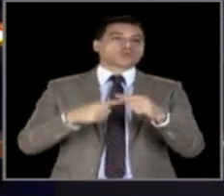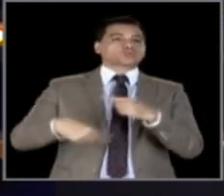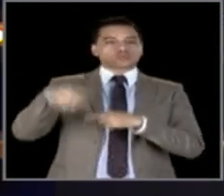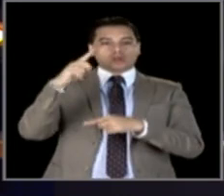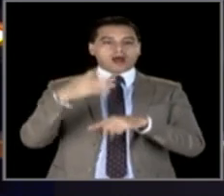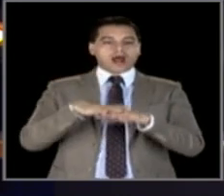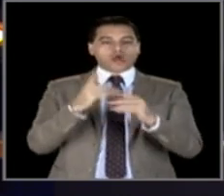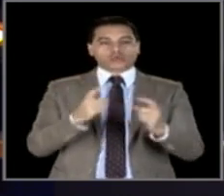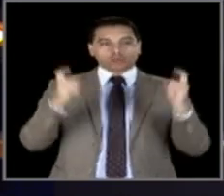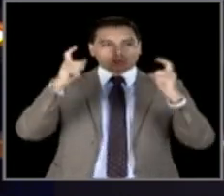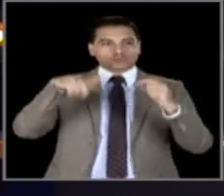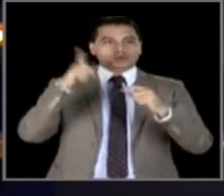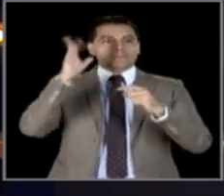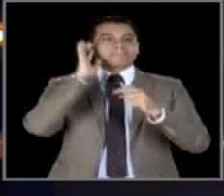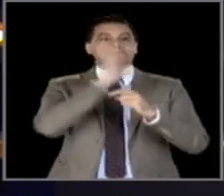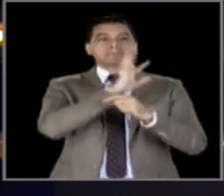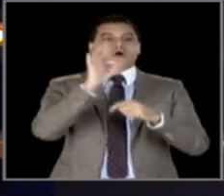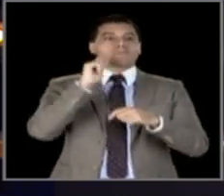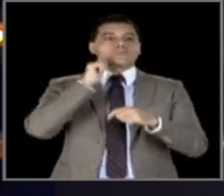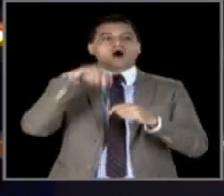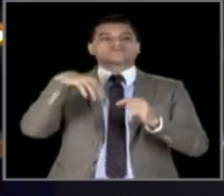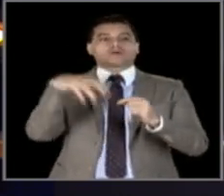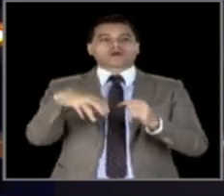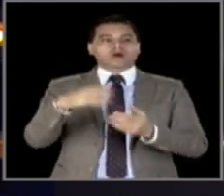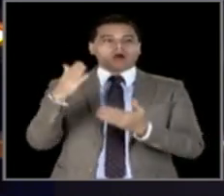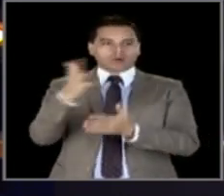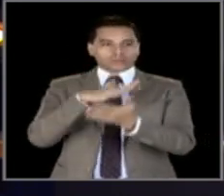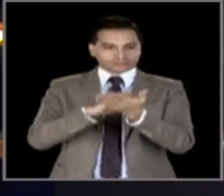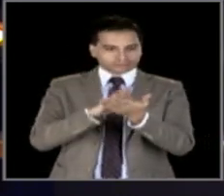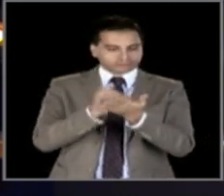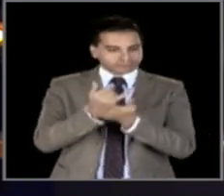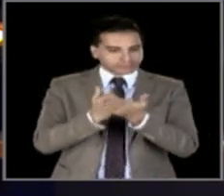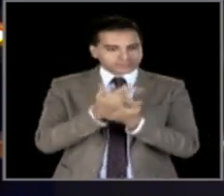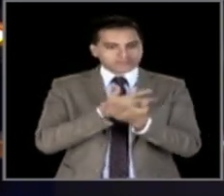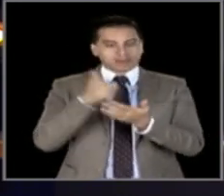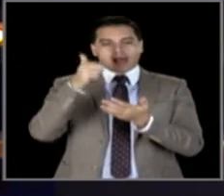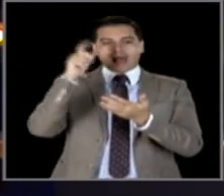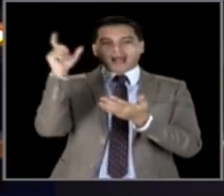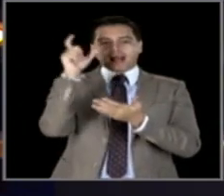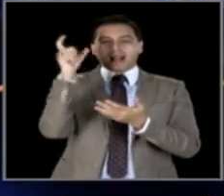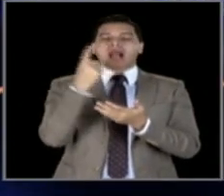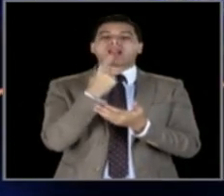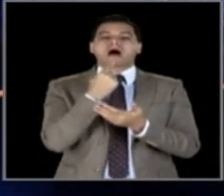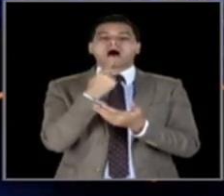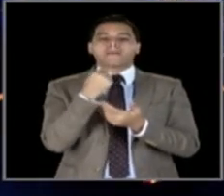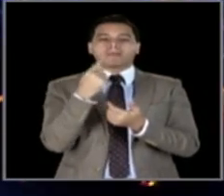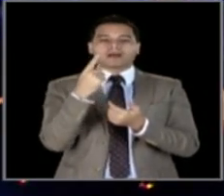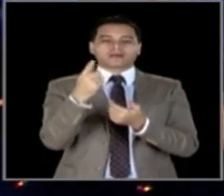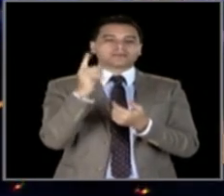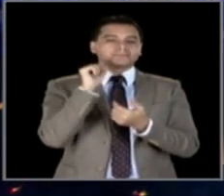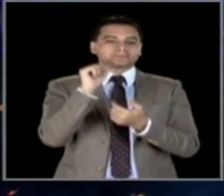الستاشر. من صقر قريش وحفص القاهرة راحوا كلها مدرسة الهلال الأحمر الرسمية للغات.